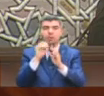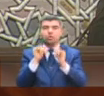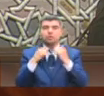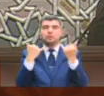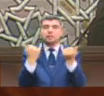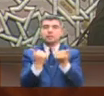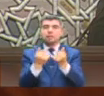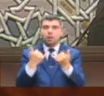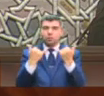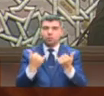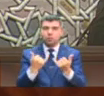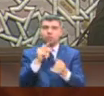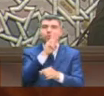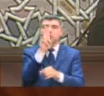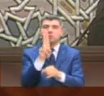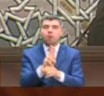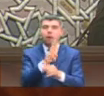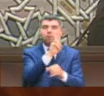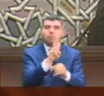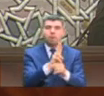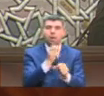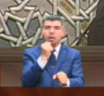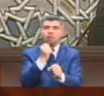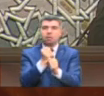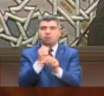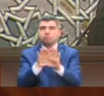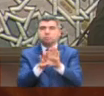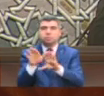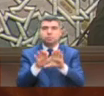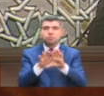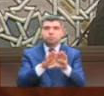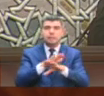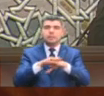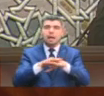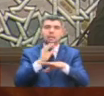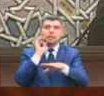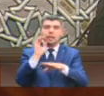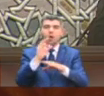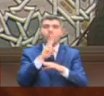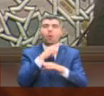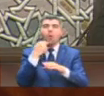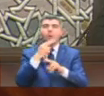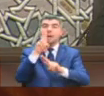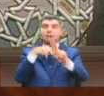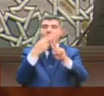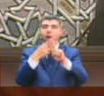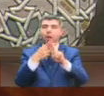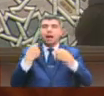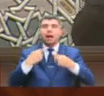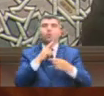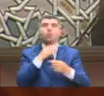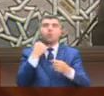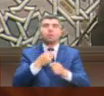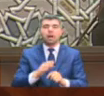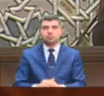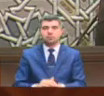الجلسة المخصصة للأسئلة الشفهية المتعلقة بالسياسة العامة التي يجيب عنها السيد رئيس الحكومة.